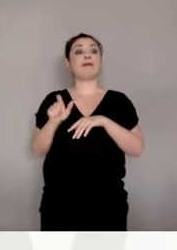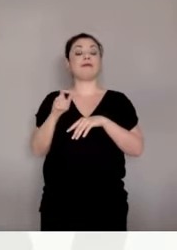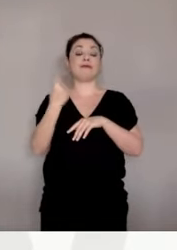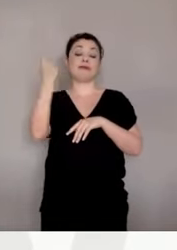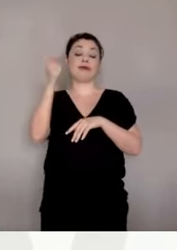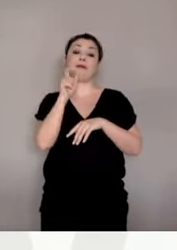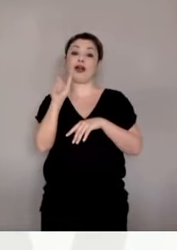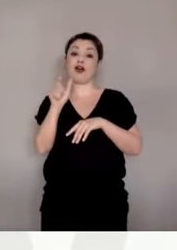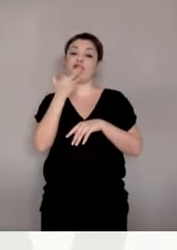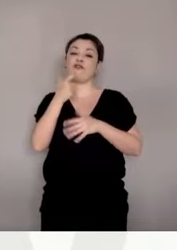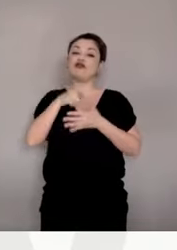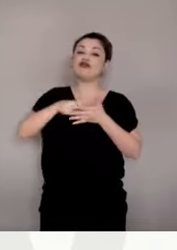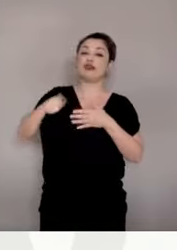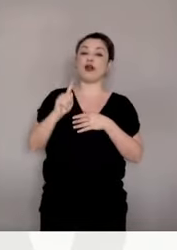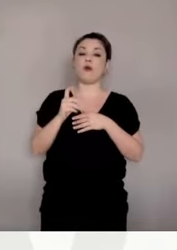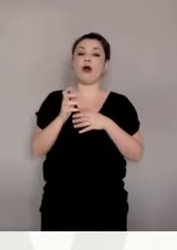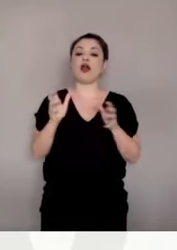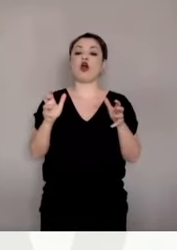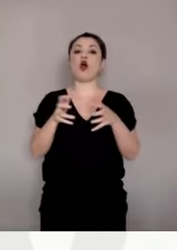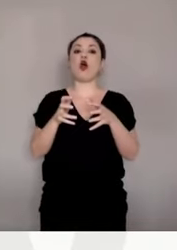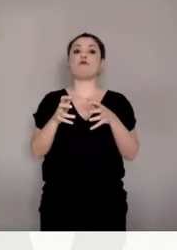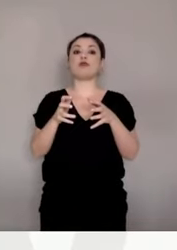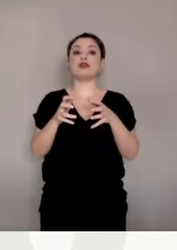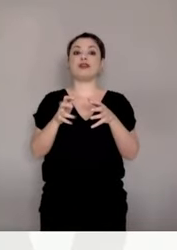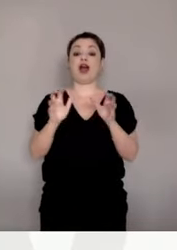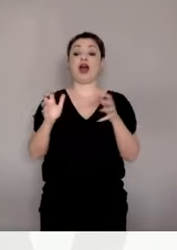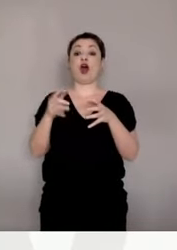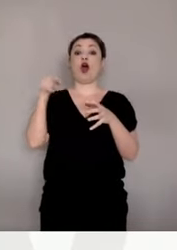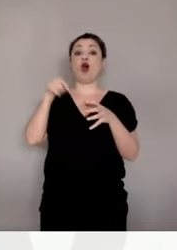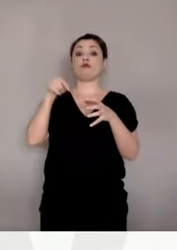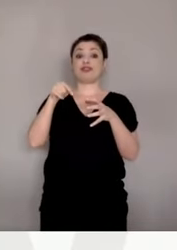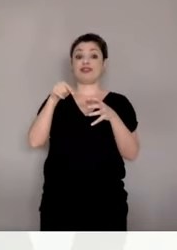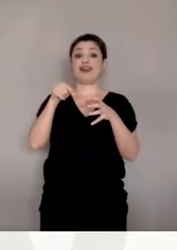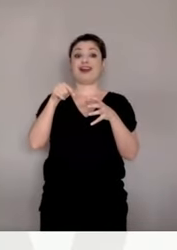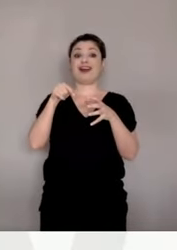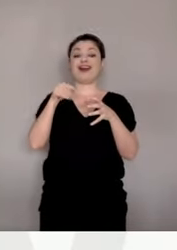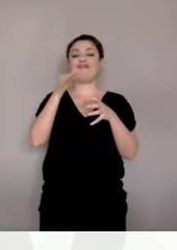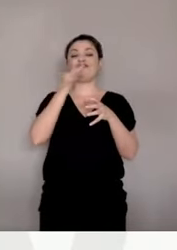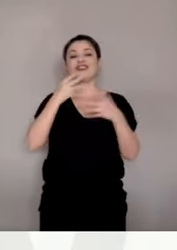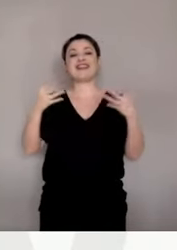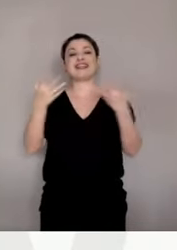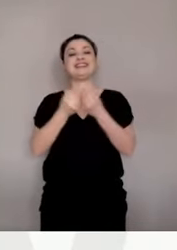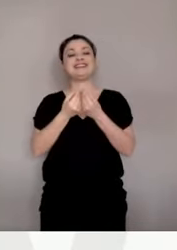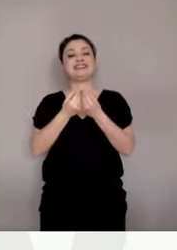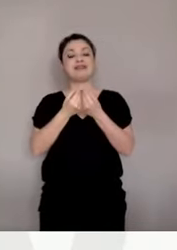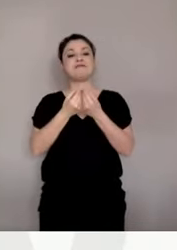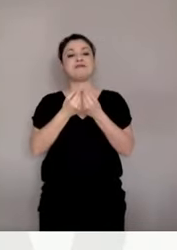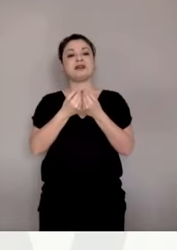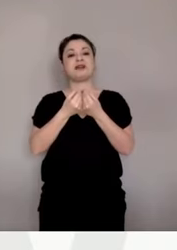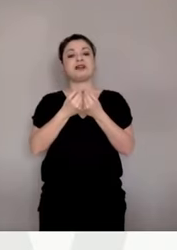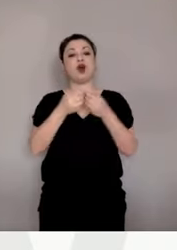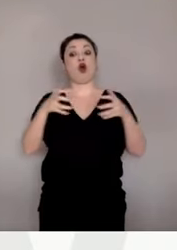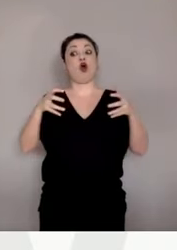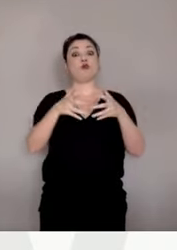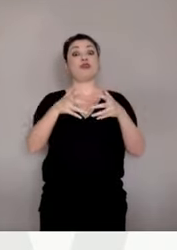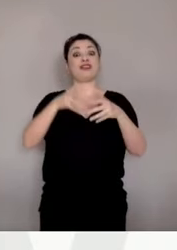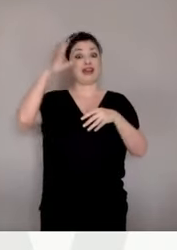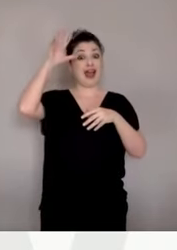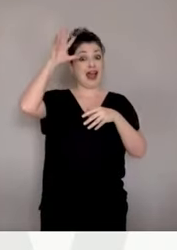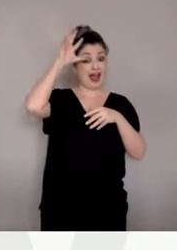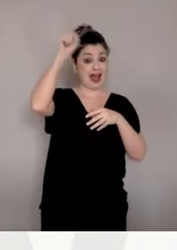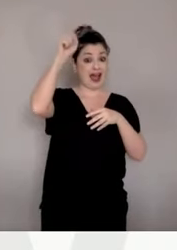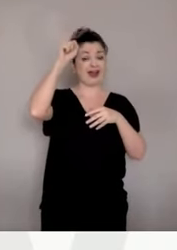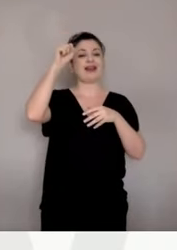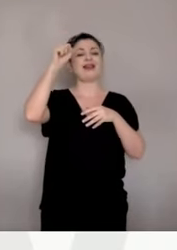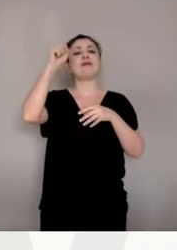comunità, essere insieme con una comunità vasta accademica e della società più